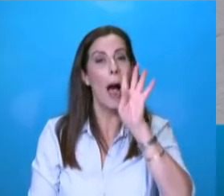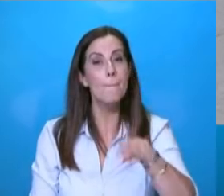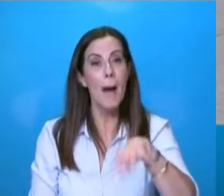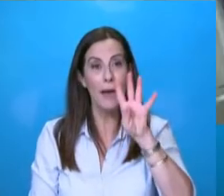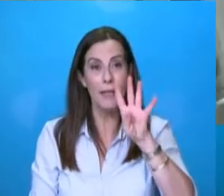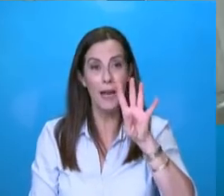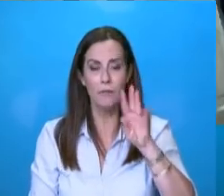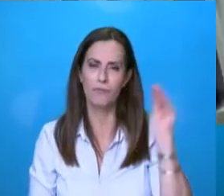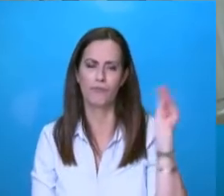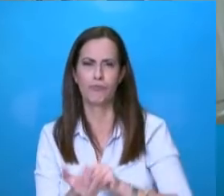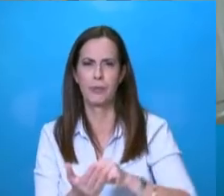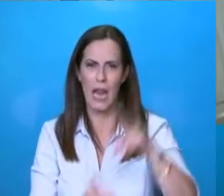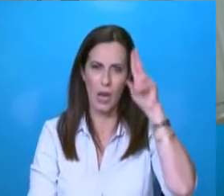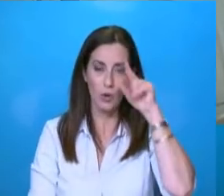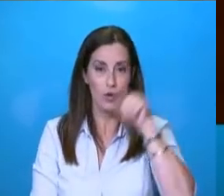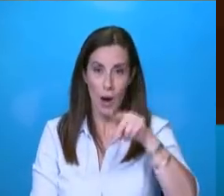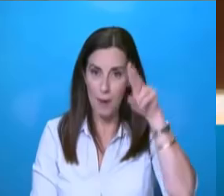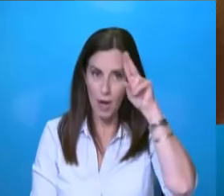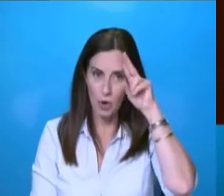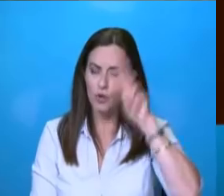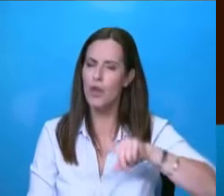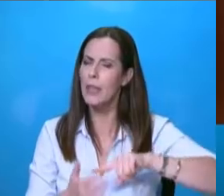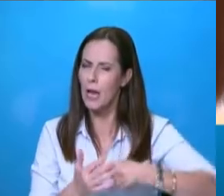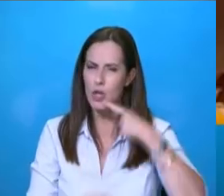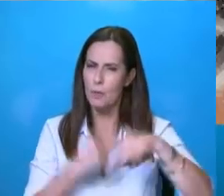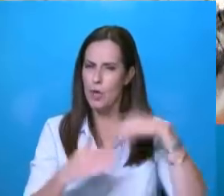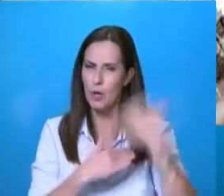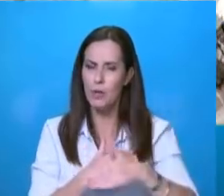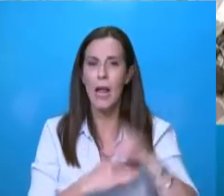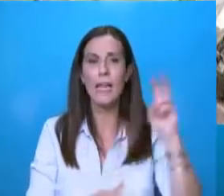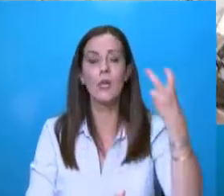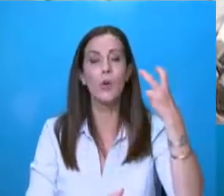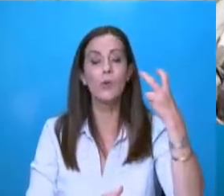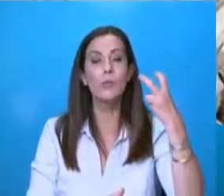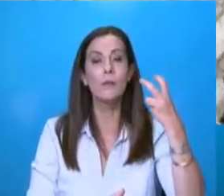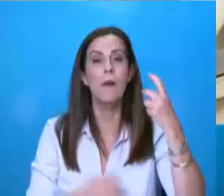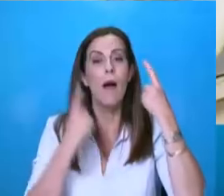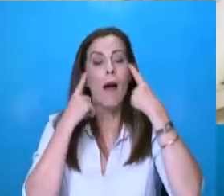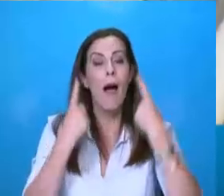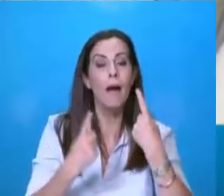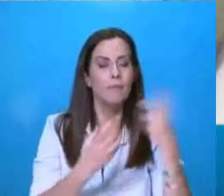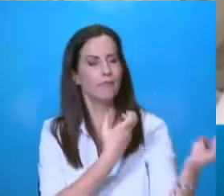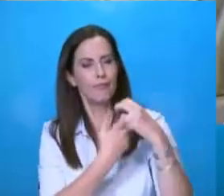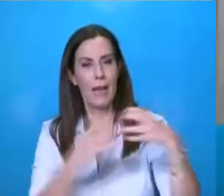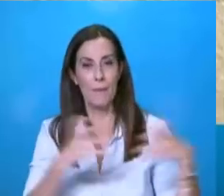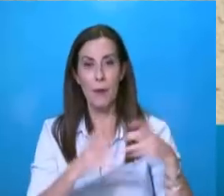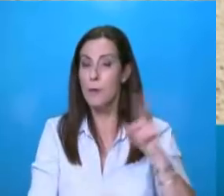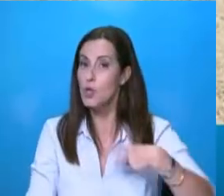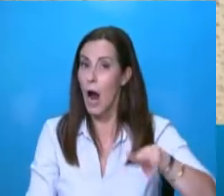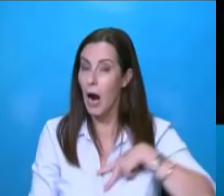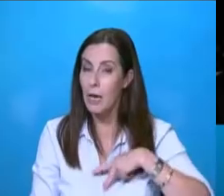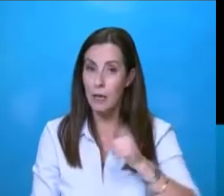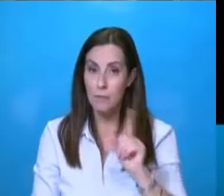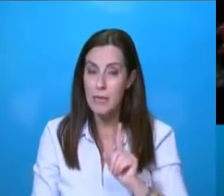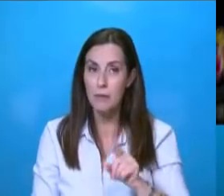כ-4,000 מתפקדים לליכוד. שם בליכוד שמים דגש בשנים האחרונות על גיוס מצביעים חרדים למפלגה. מי שאחראי לזה בבני